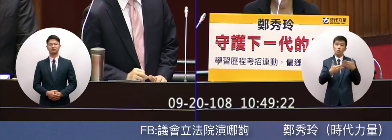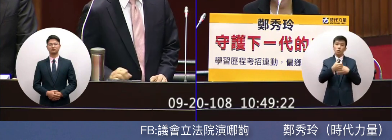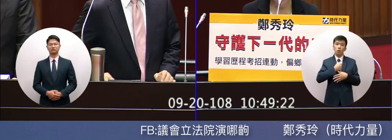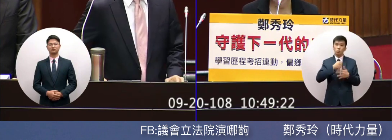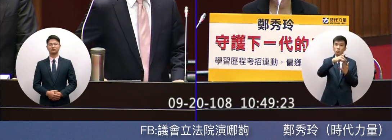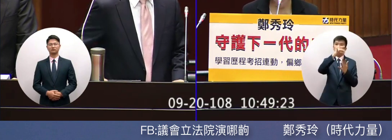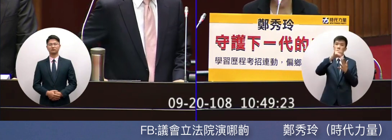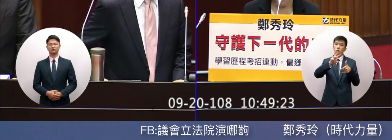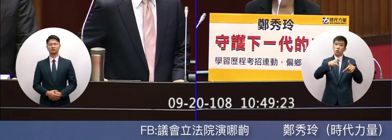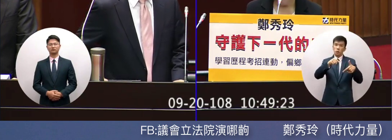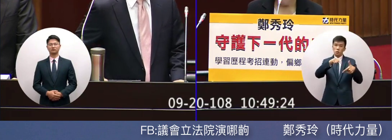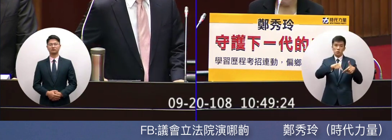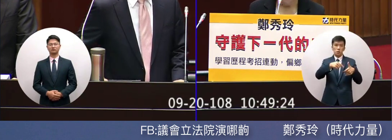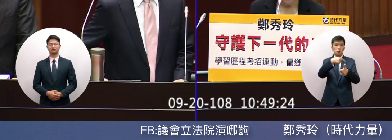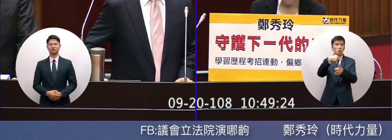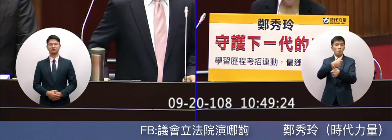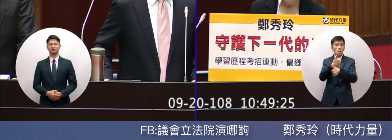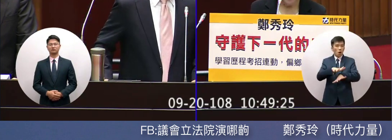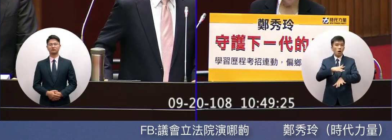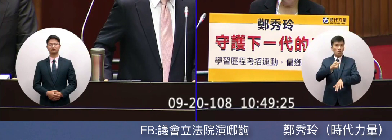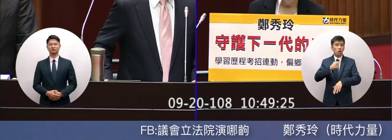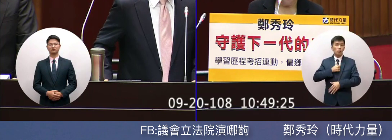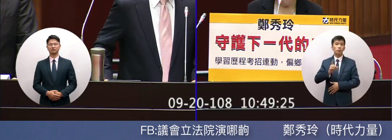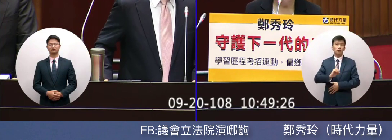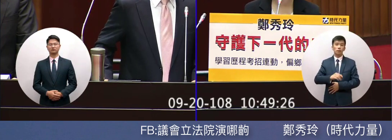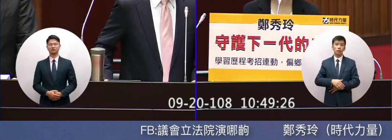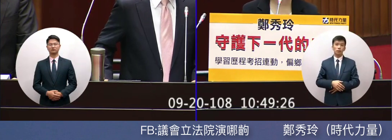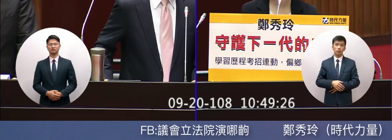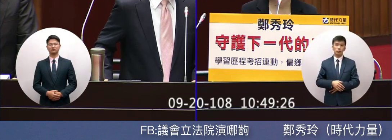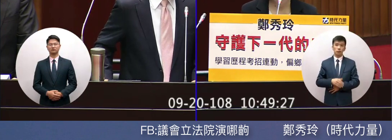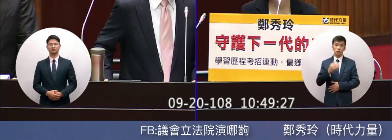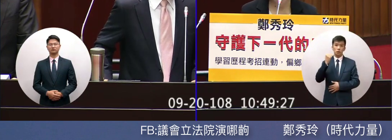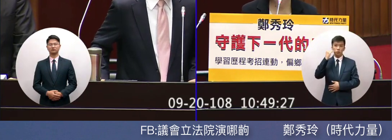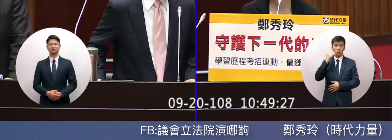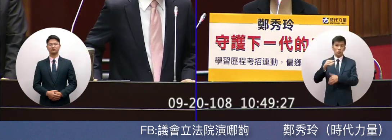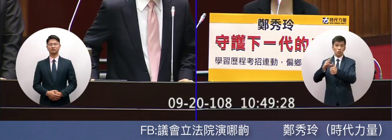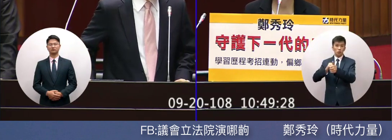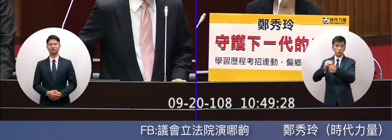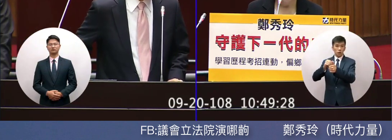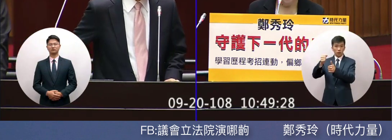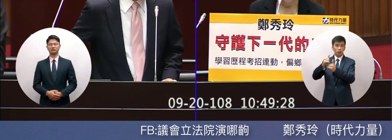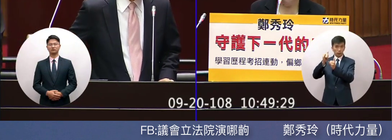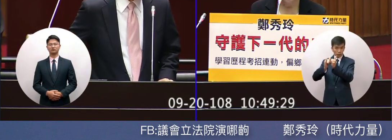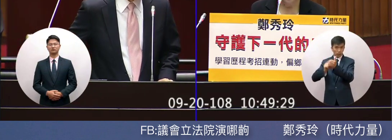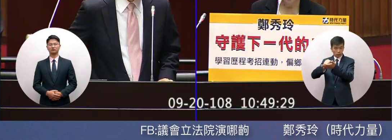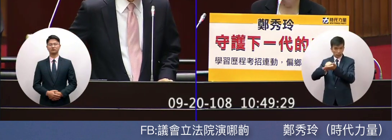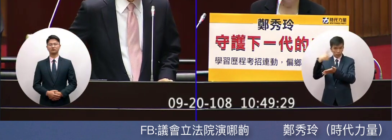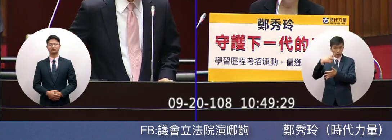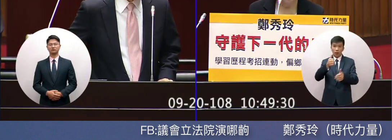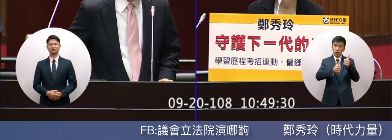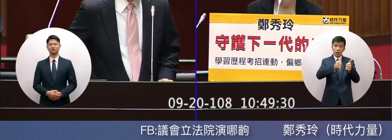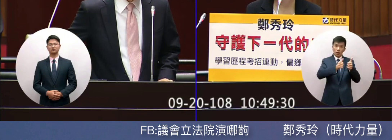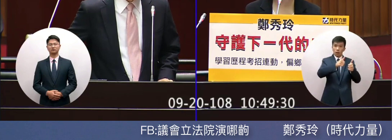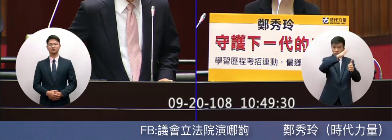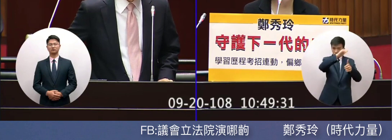学的经验，可以知道唯有将学习历程和考招脱钩，才能真正让